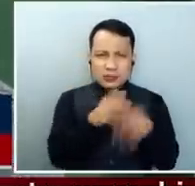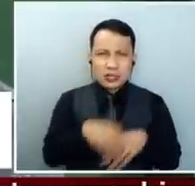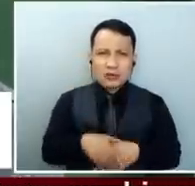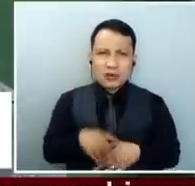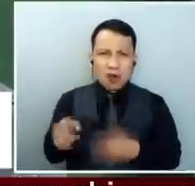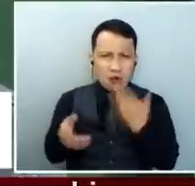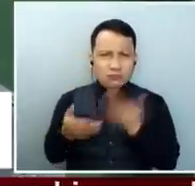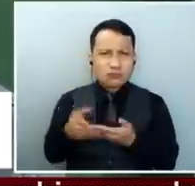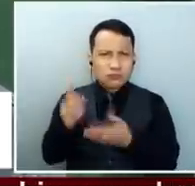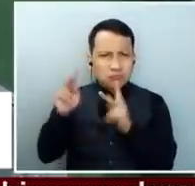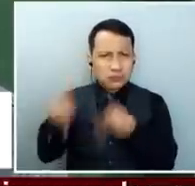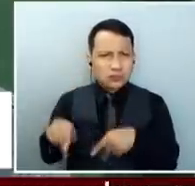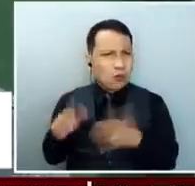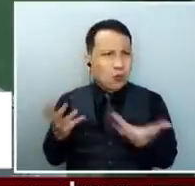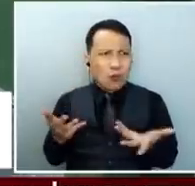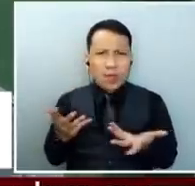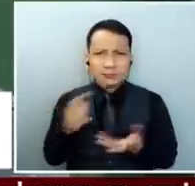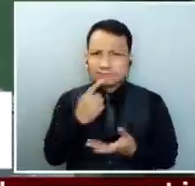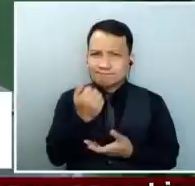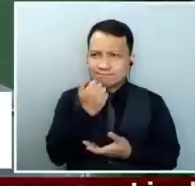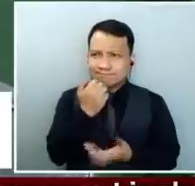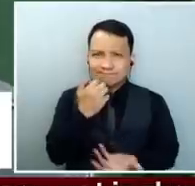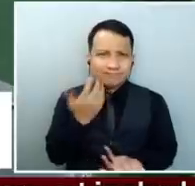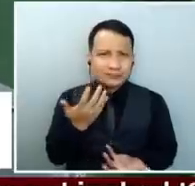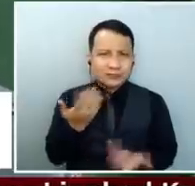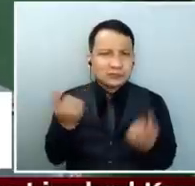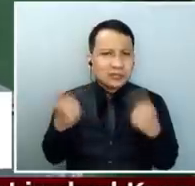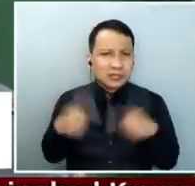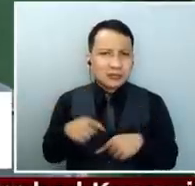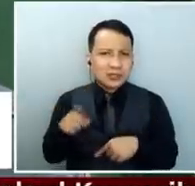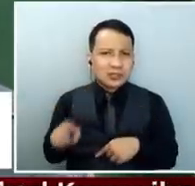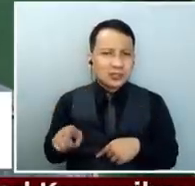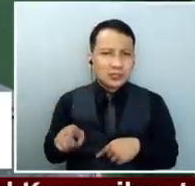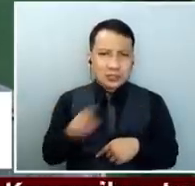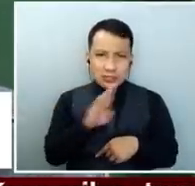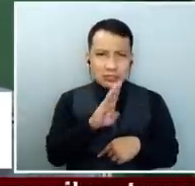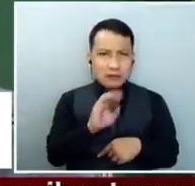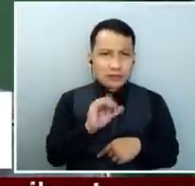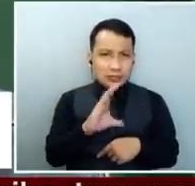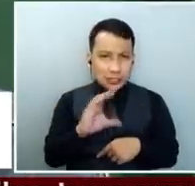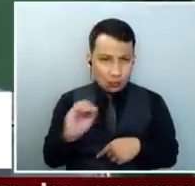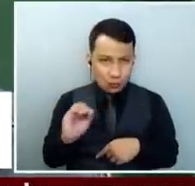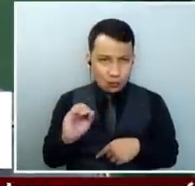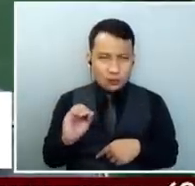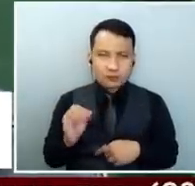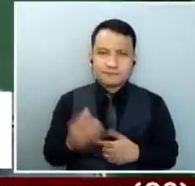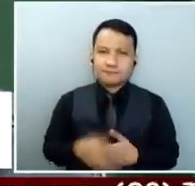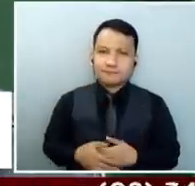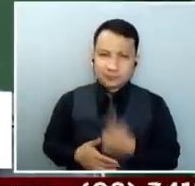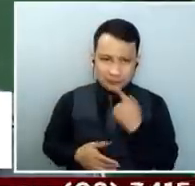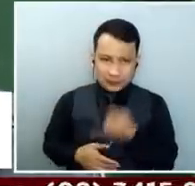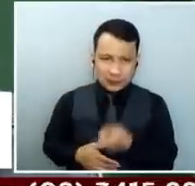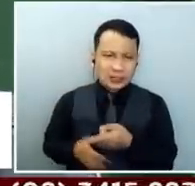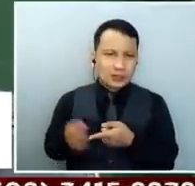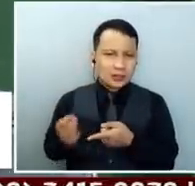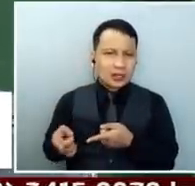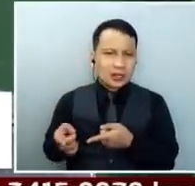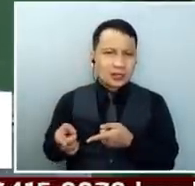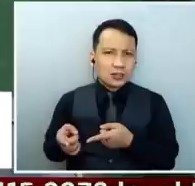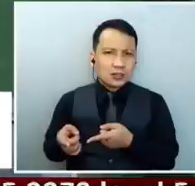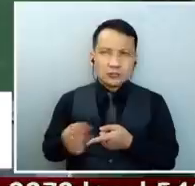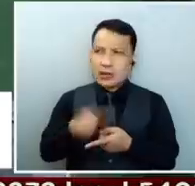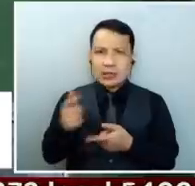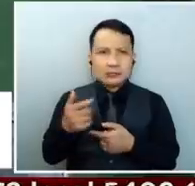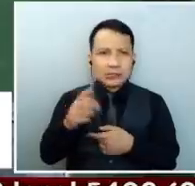Ang alam ko, wala naman siyang pinalpak na trabaho sa Baseco. Para lang siyang, para siyang aso pinatay